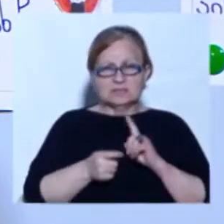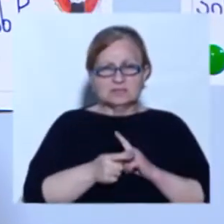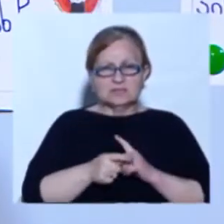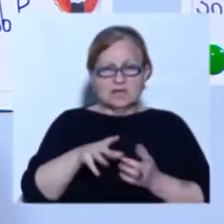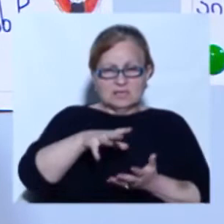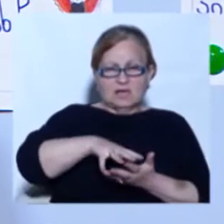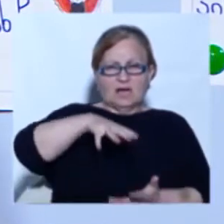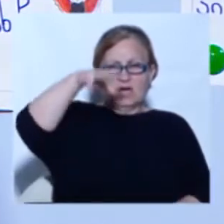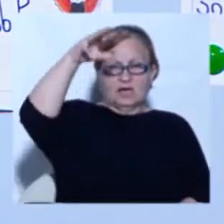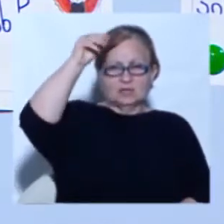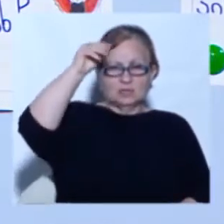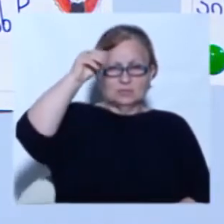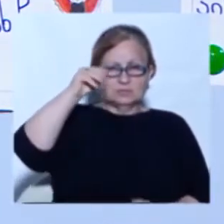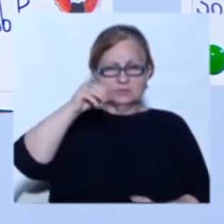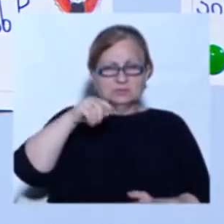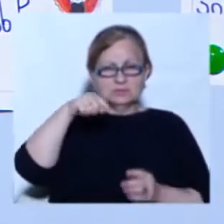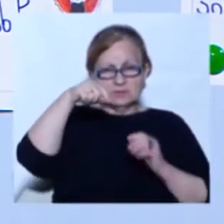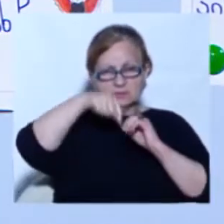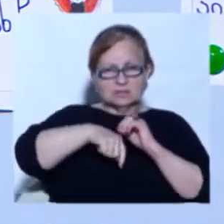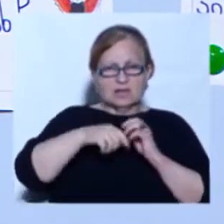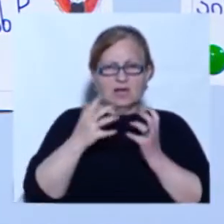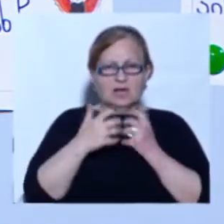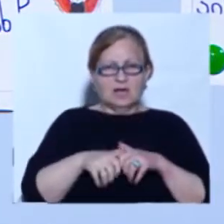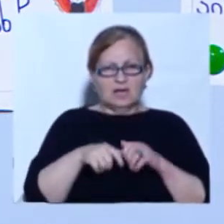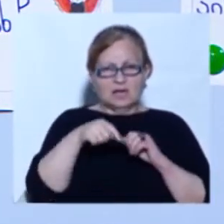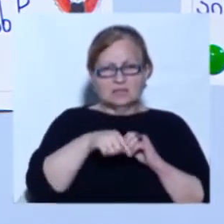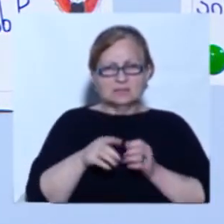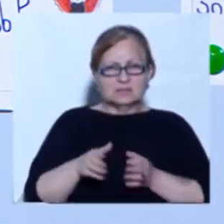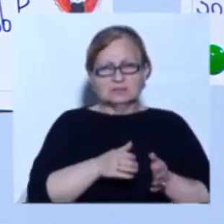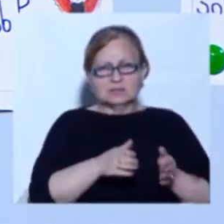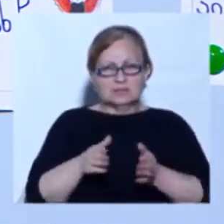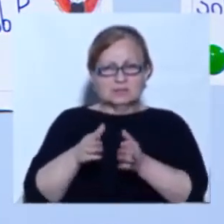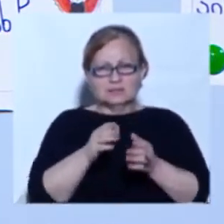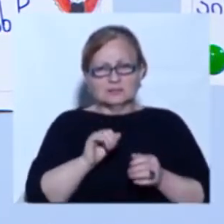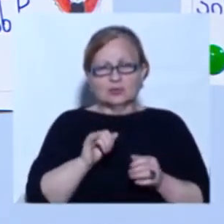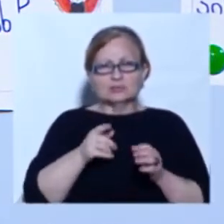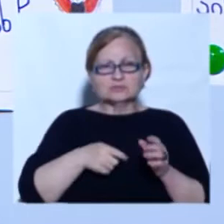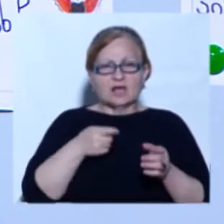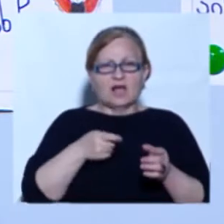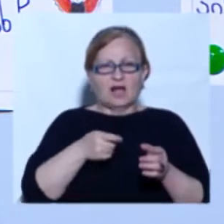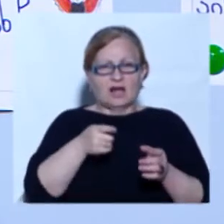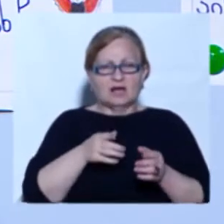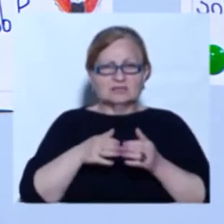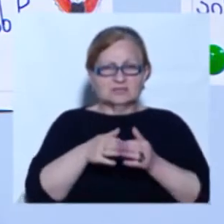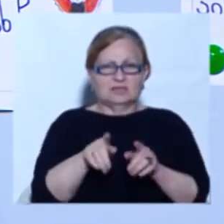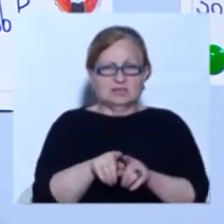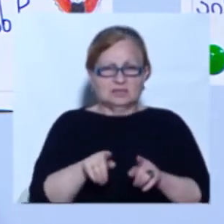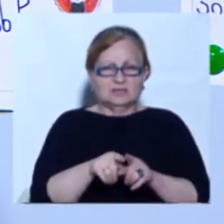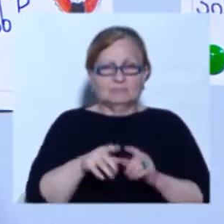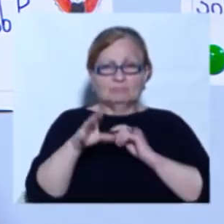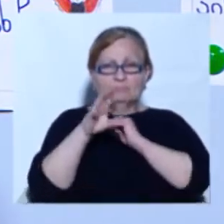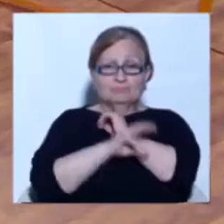დაამზადებენ აისბერგს და შიგნით ძრავას ჩააშენებენ, რომ აისბერგმა სიარული შეძლოს და